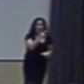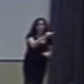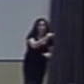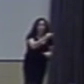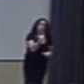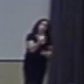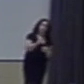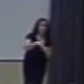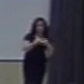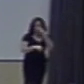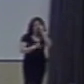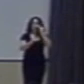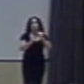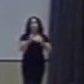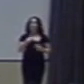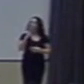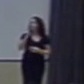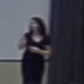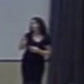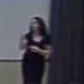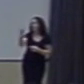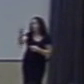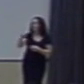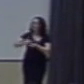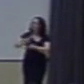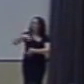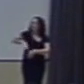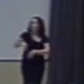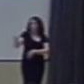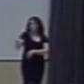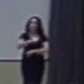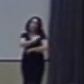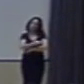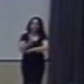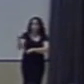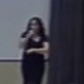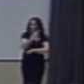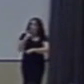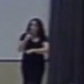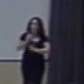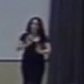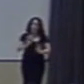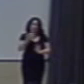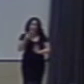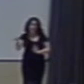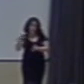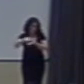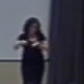periodistes que siguin valents i que siguin compromesos si no tenen les seves necessitats